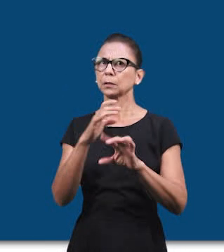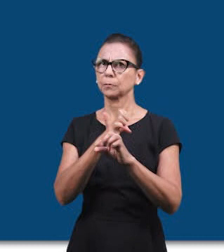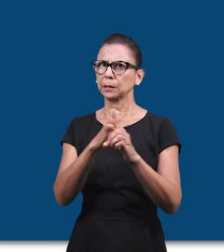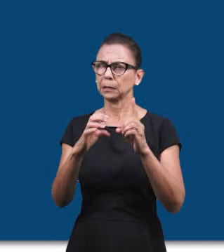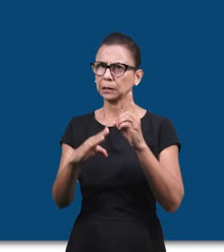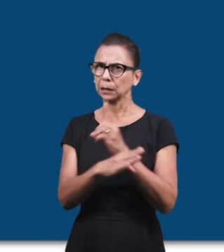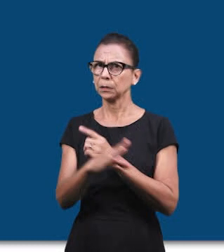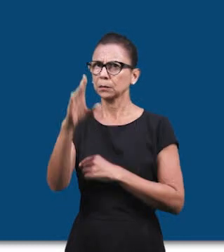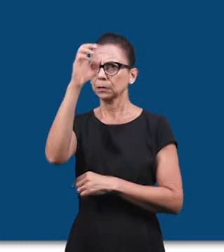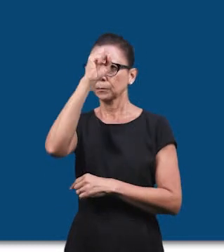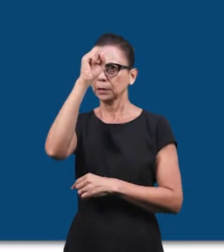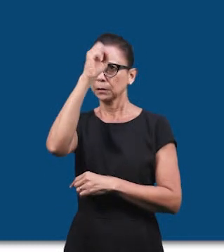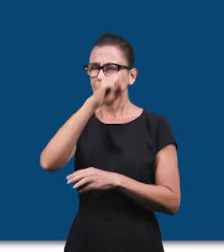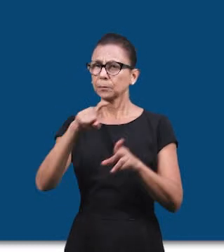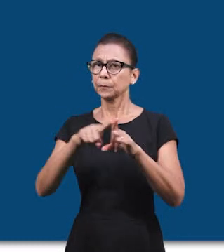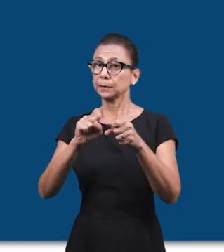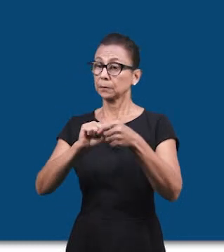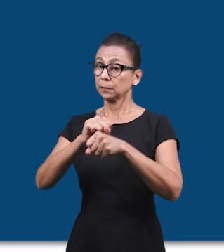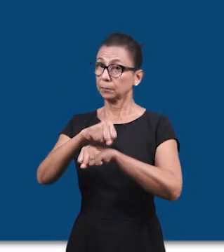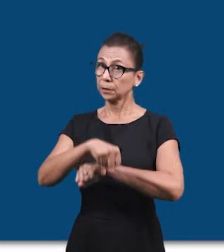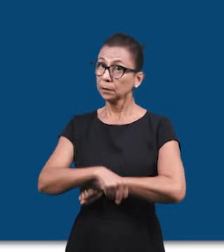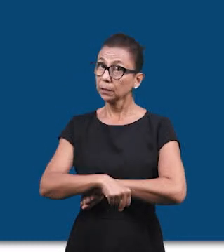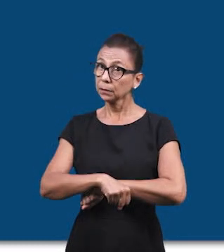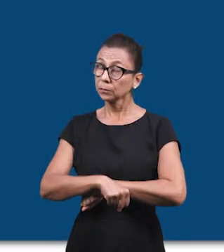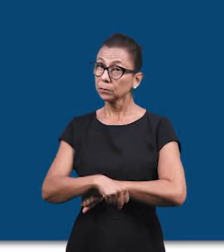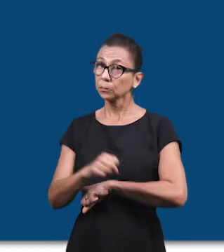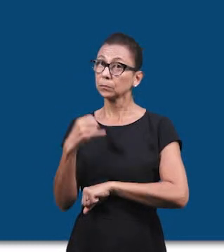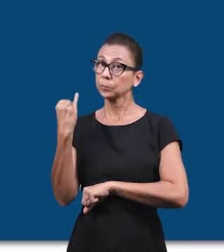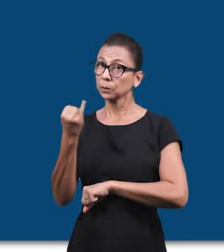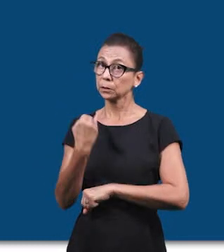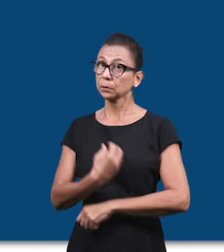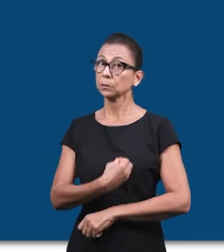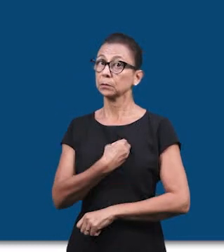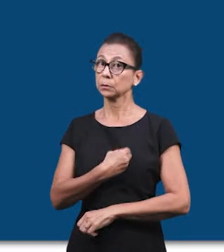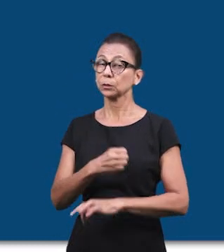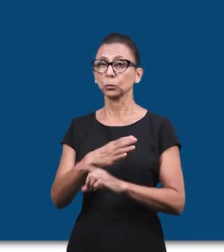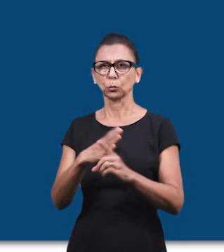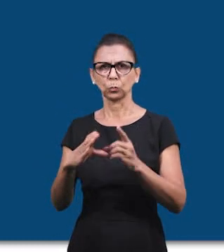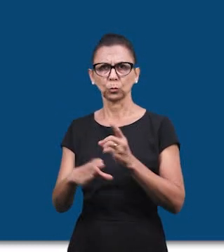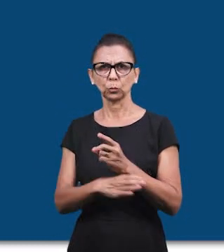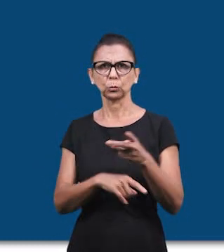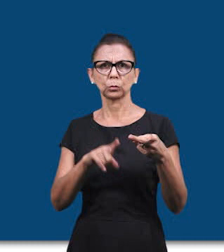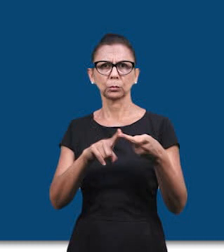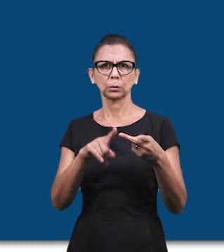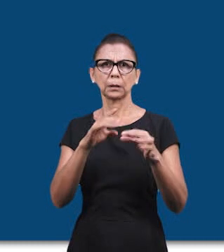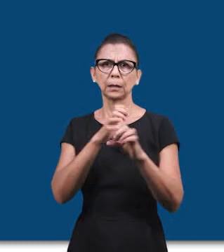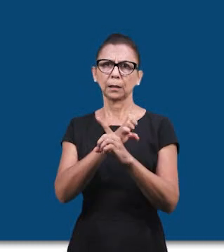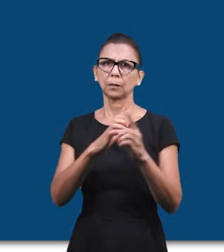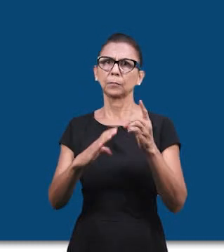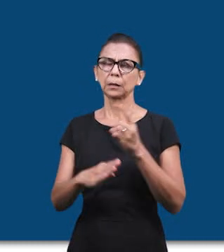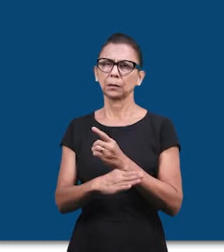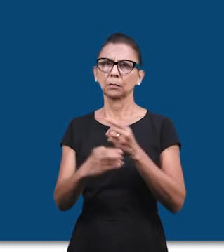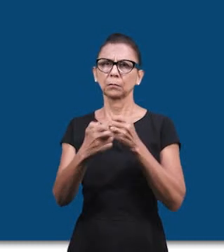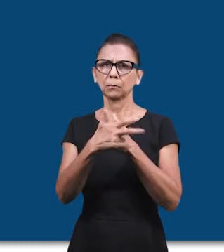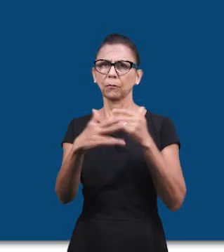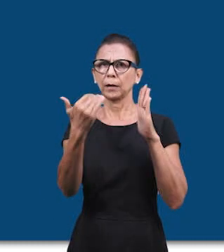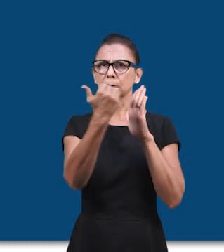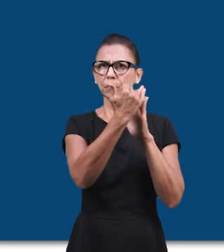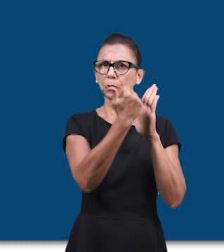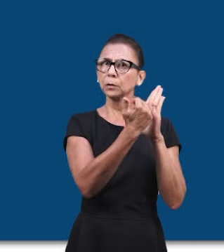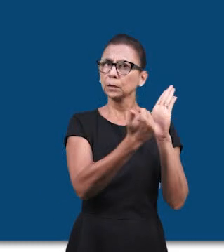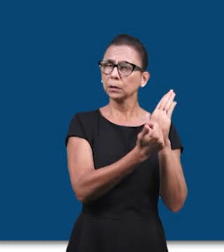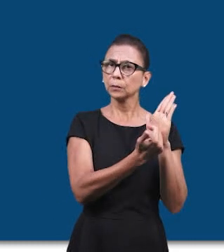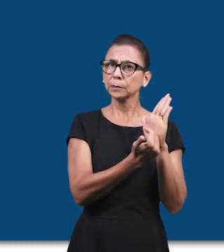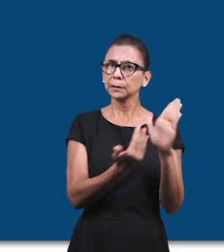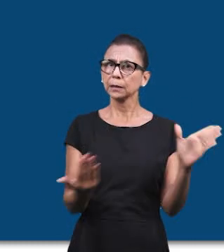содержанием это то чему мы учимся нас крестный школах и семинарах поэтому мы должны участвовать служениях воскресной